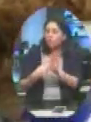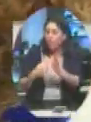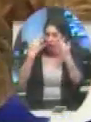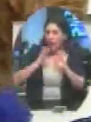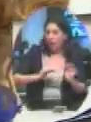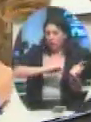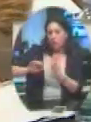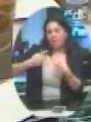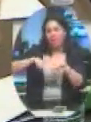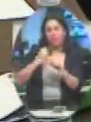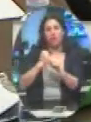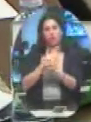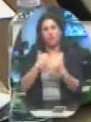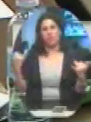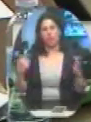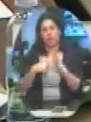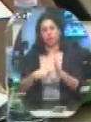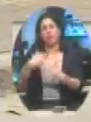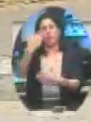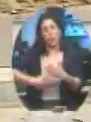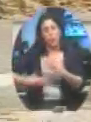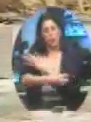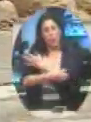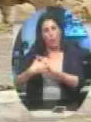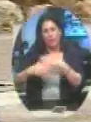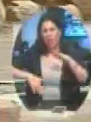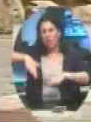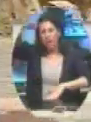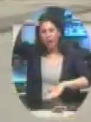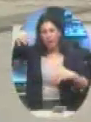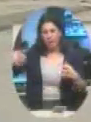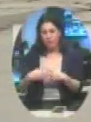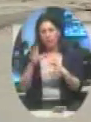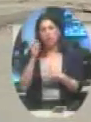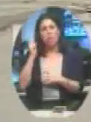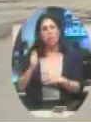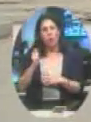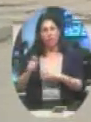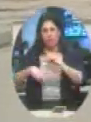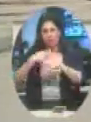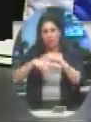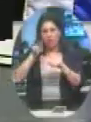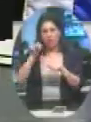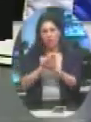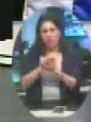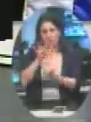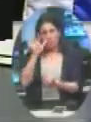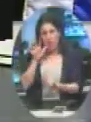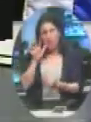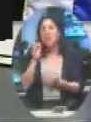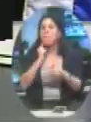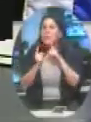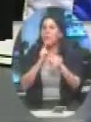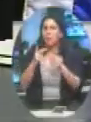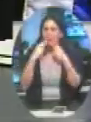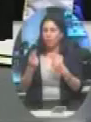בוועדת העבודה והרווחה הוצגו ממצאי דוח העוני והפערים החברתיים של המוסד לביטוח לאומי לשנת 2015. בדיון התייחס